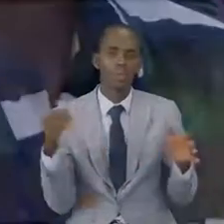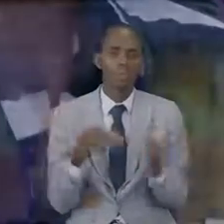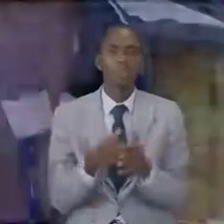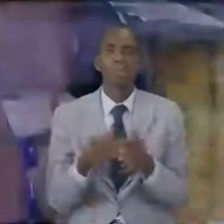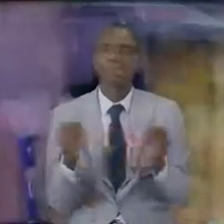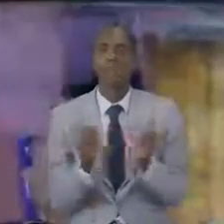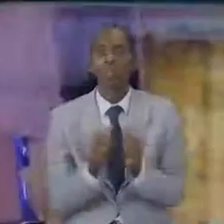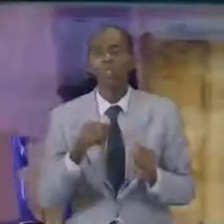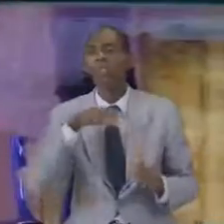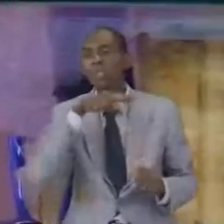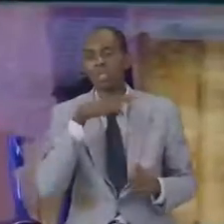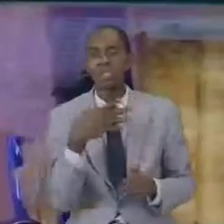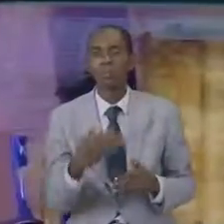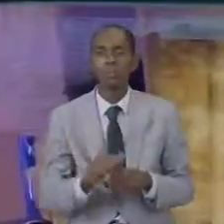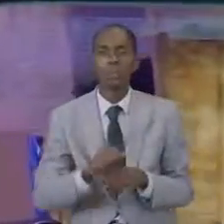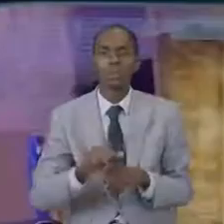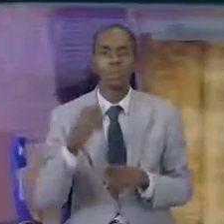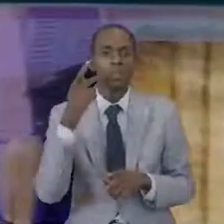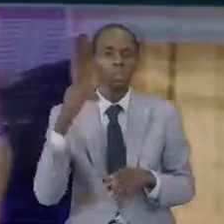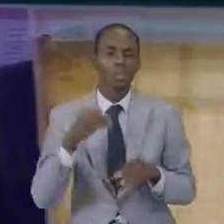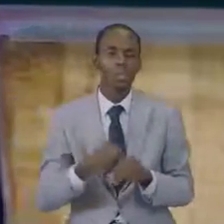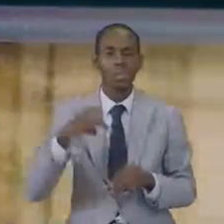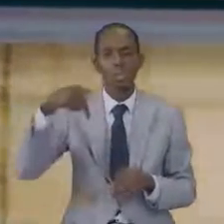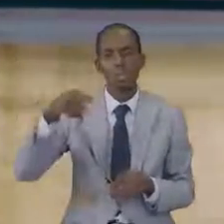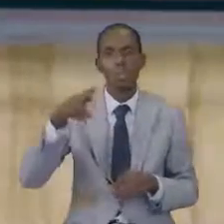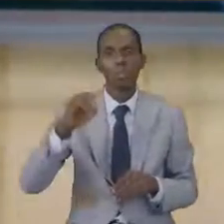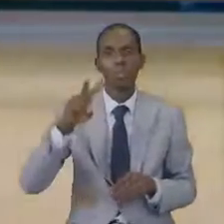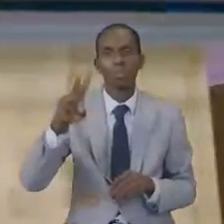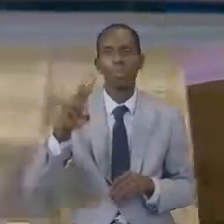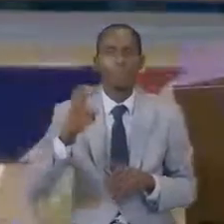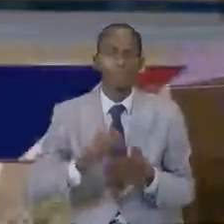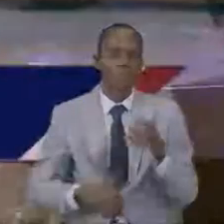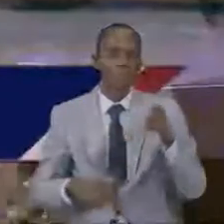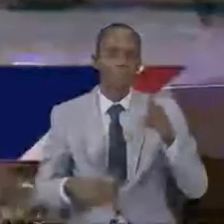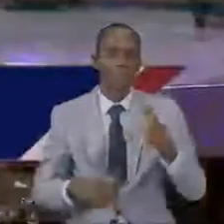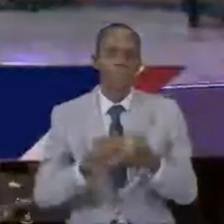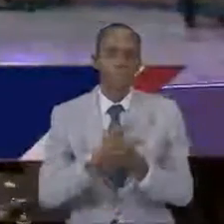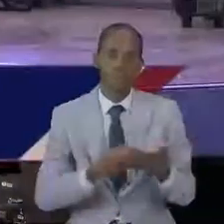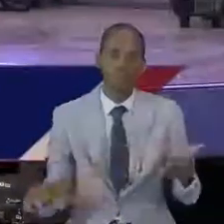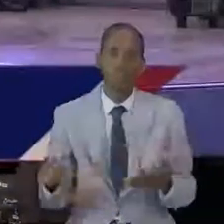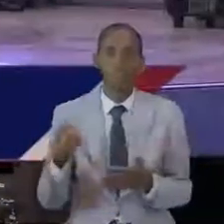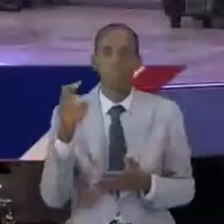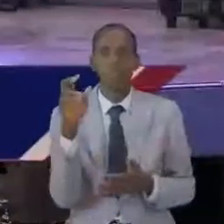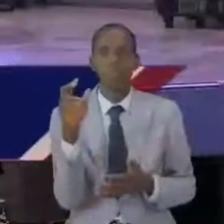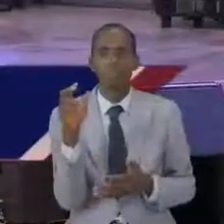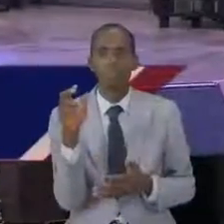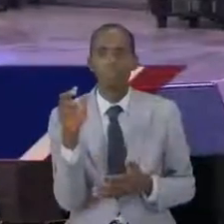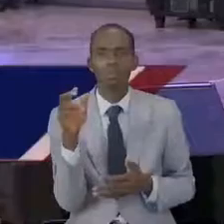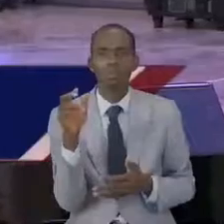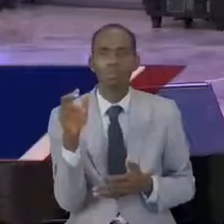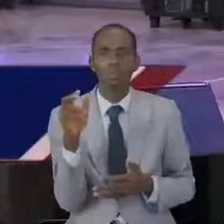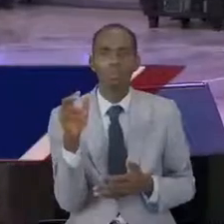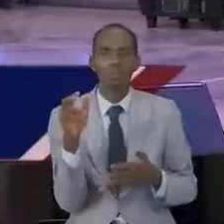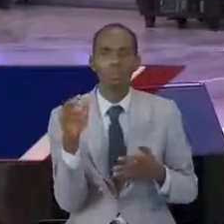contredite par l'impunité proverbe chapitre 6 verset 14 Provin chapitre 6 verset 14 la